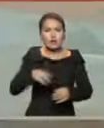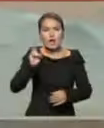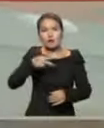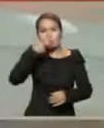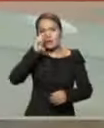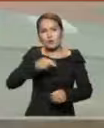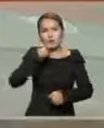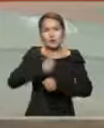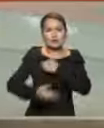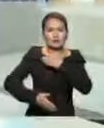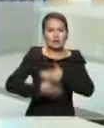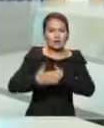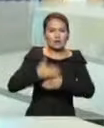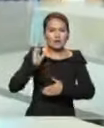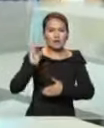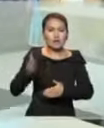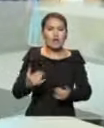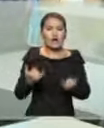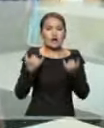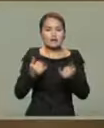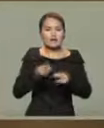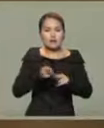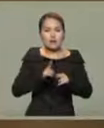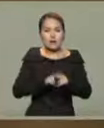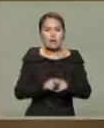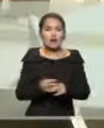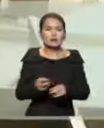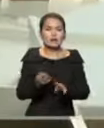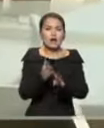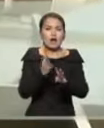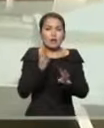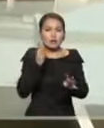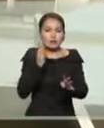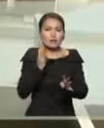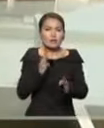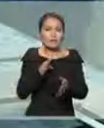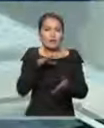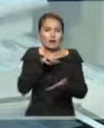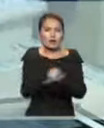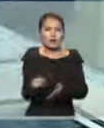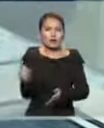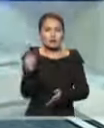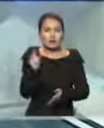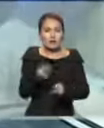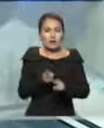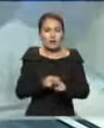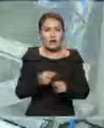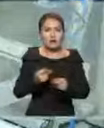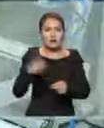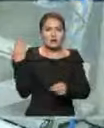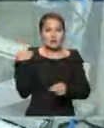анықтап, олқылықтардың орнын толтыруға пәрмен берді. Ал қабылдау бөлмесінде жиналып қалған арыздардың мәселесін шешуге дәл бір ай уақыт берілді.